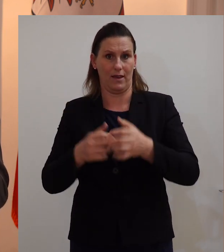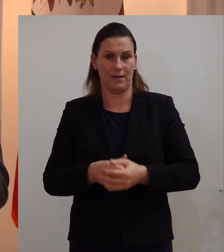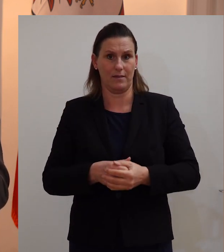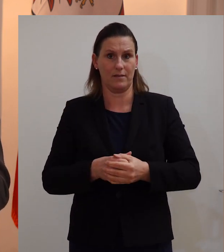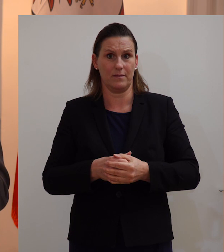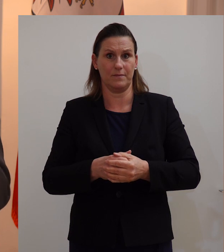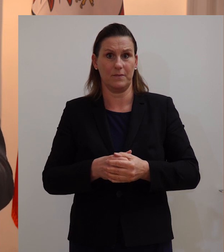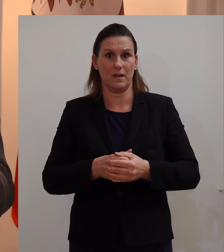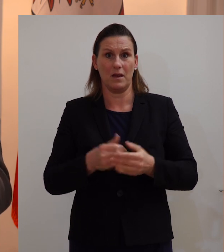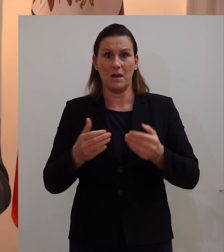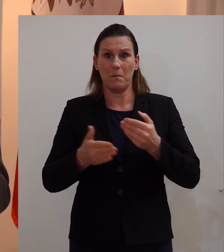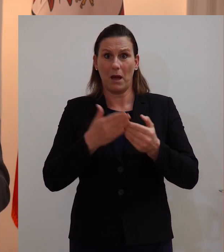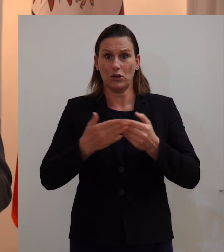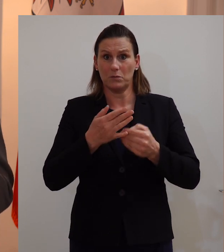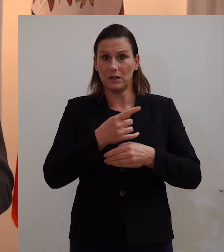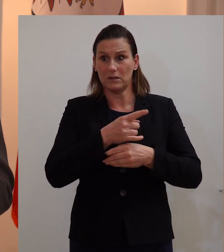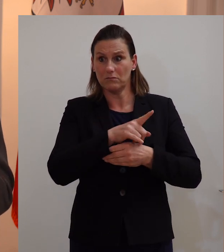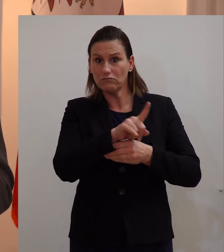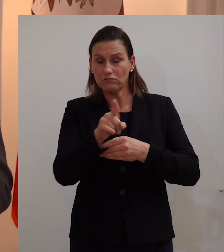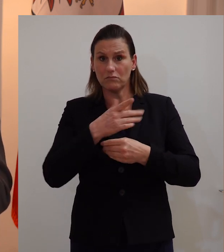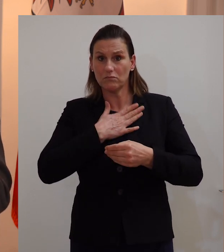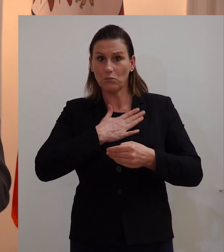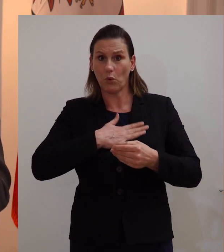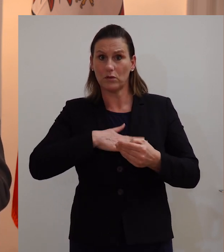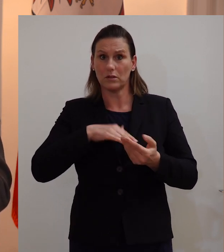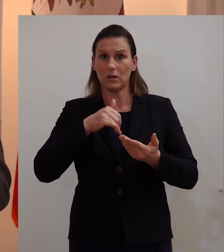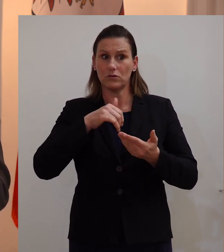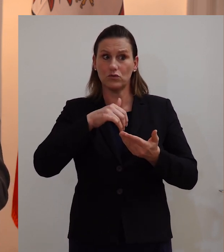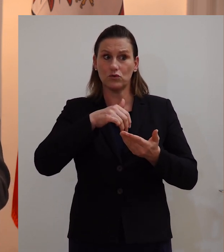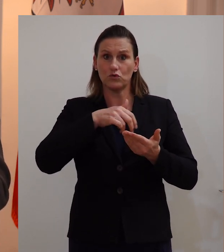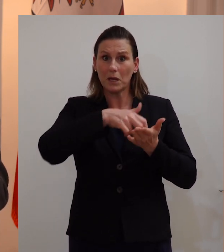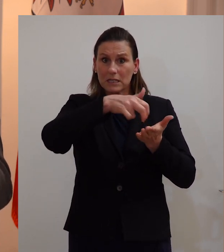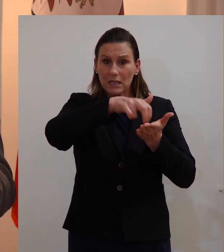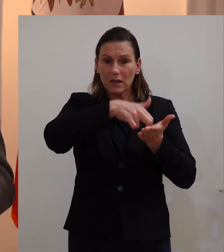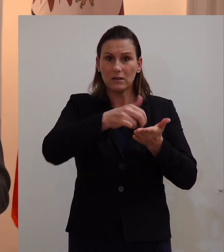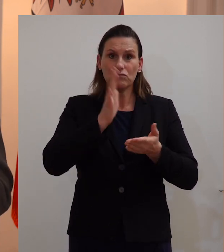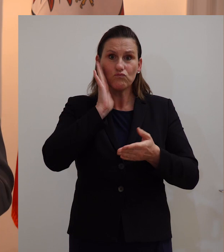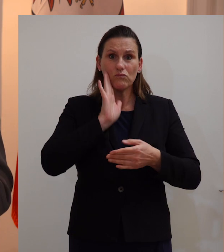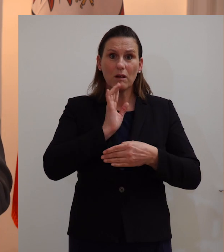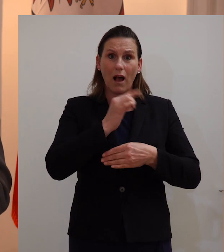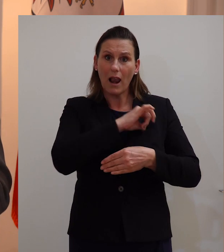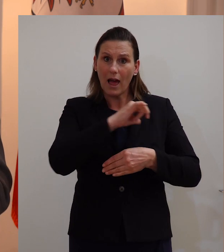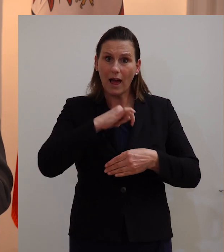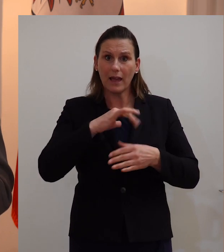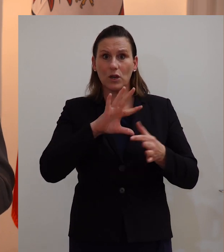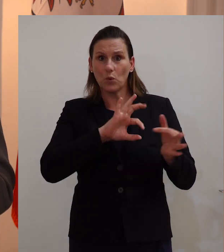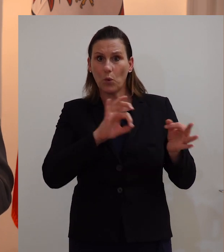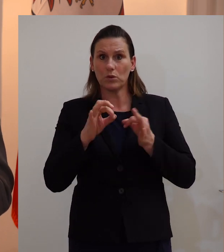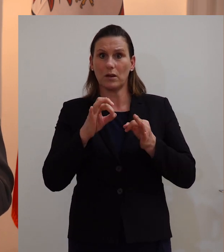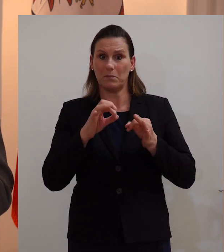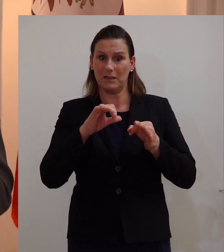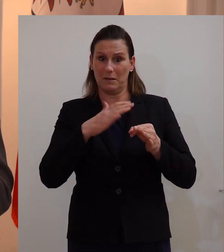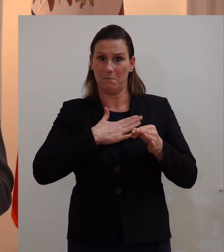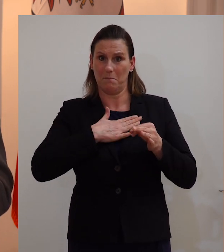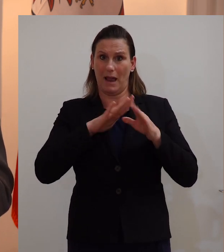sollen Sie das entweder allein oder nur mit jenen Personen tun, die im selben Haushalt leben. Bei